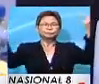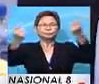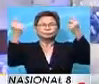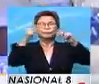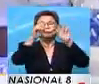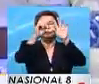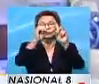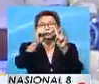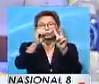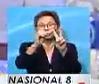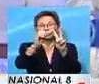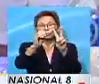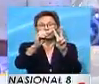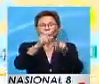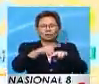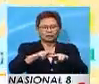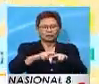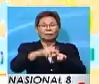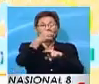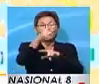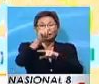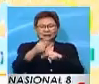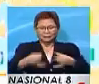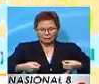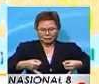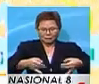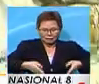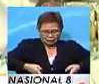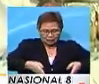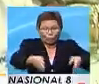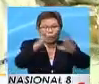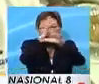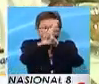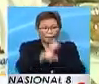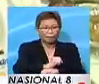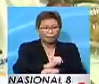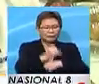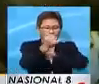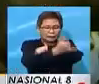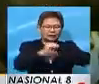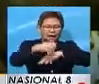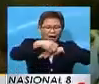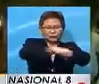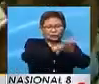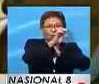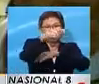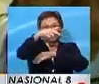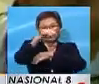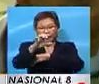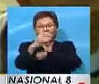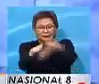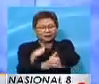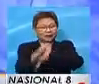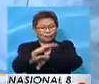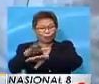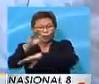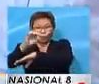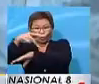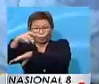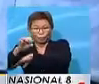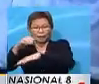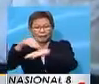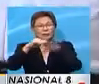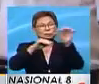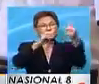20 tahun lrt laluan Ampang pertubuhan negara pengeksport Petroleum OPEC dan pengeluar bukan OPEC pada 10